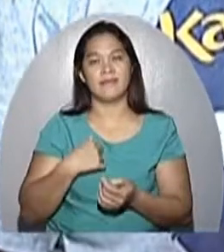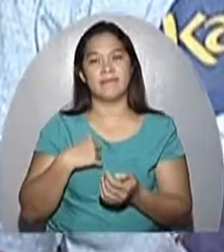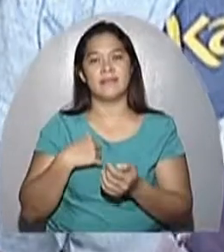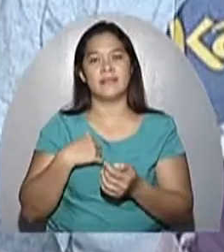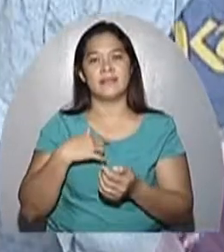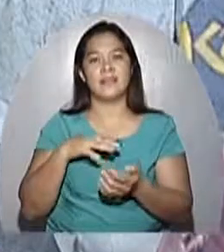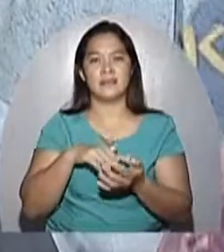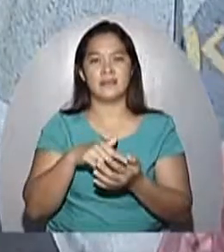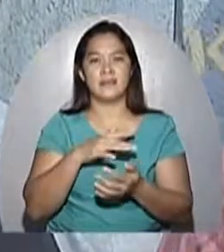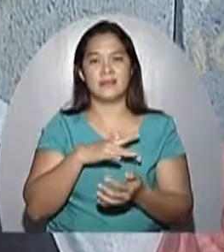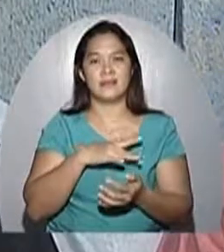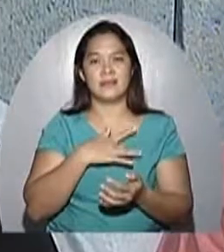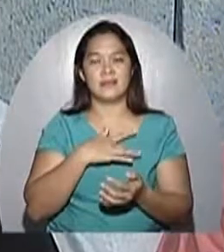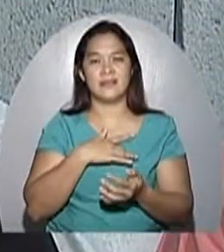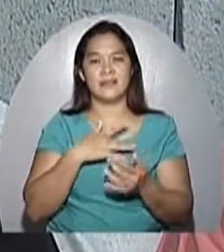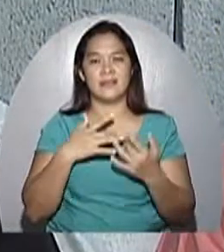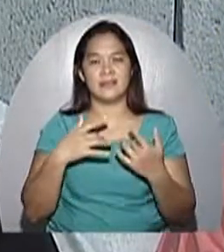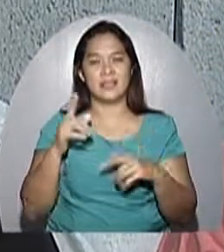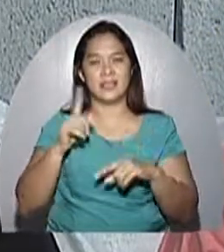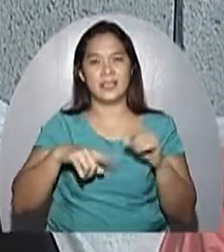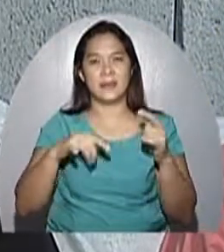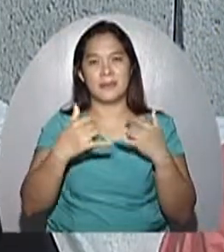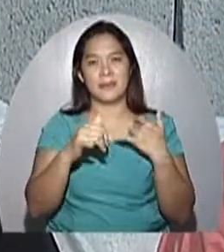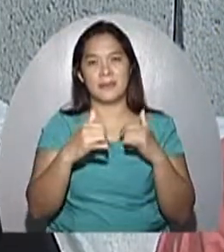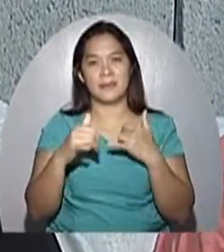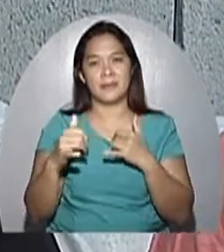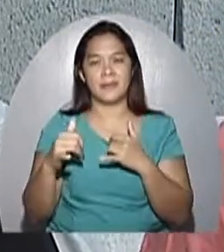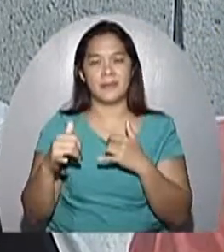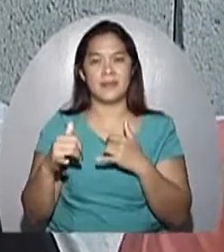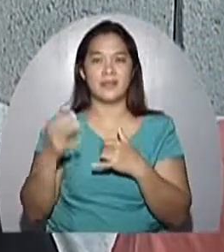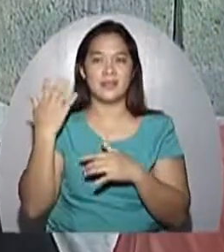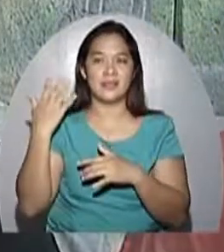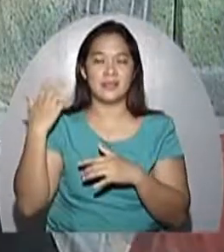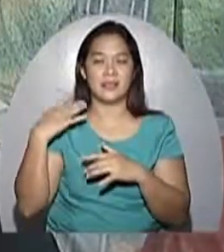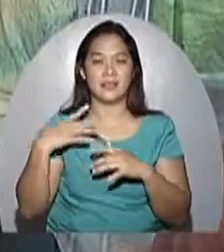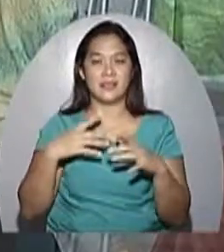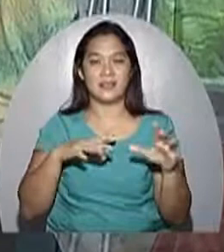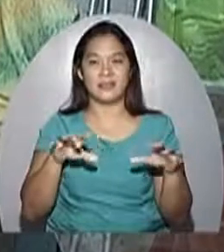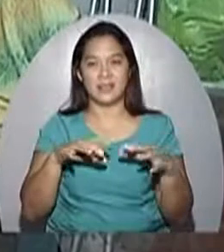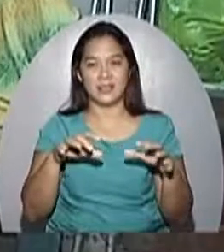Pinanghinaan po ako ng loob kasi hindi na ako makapaglalaro ng ano.